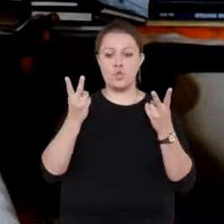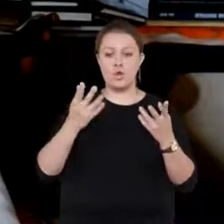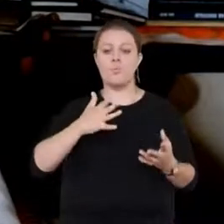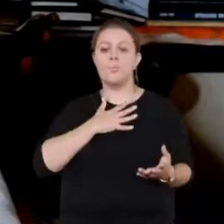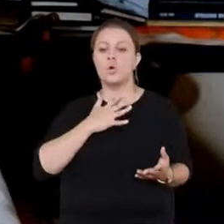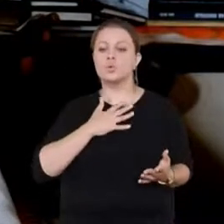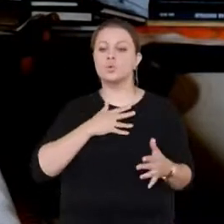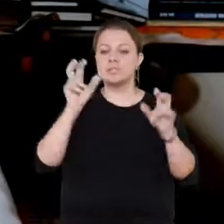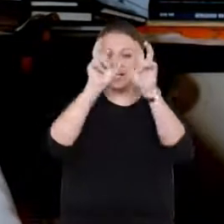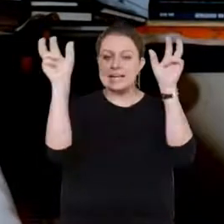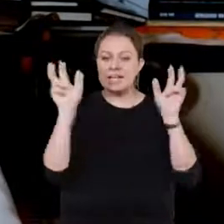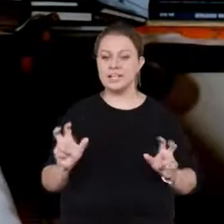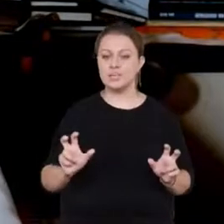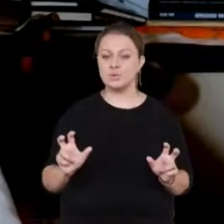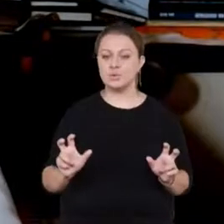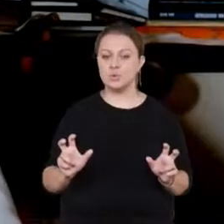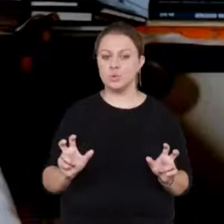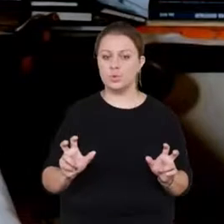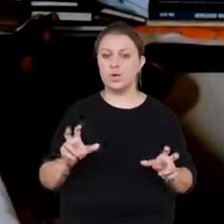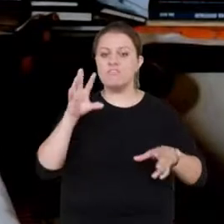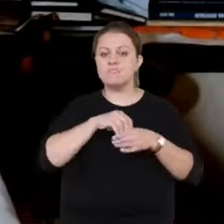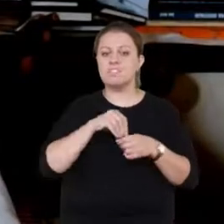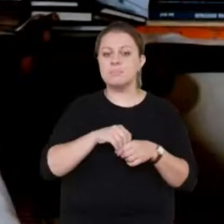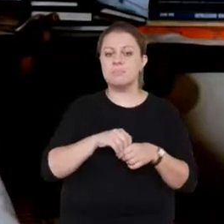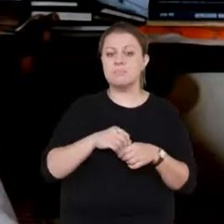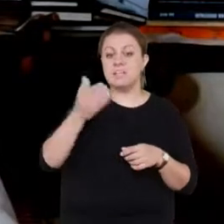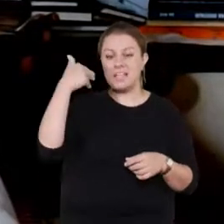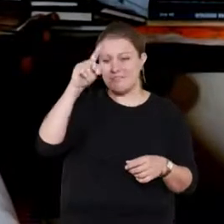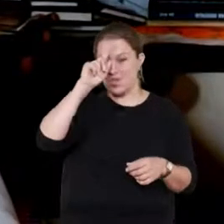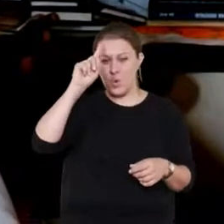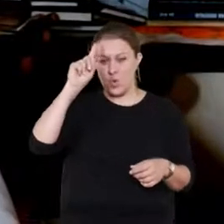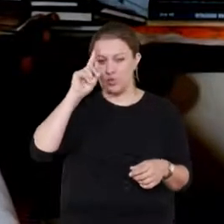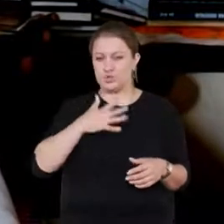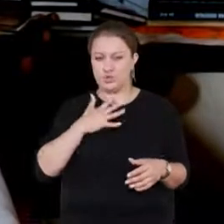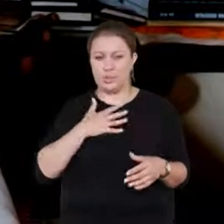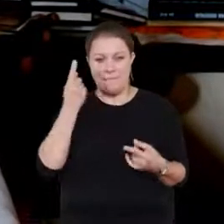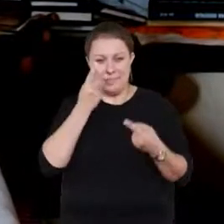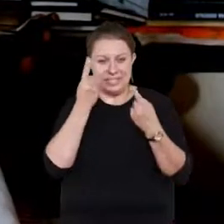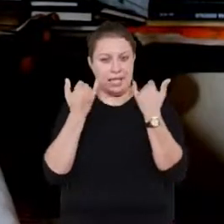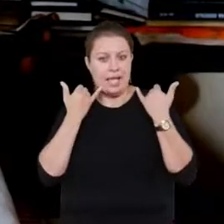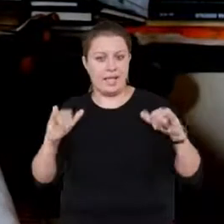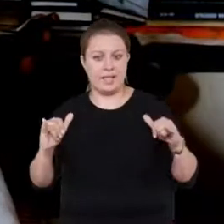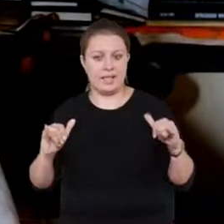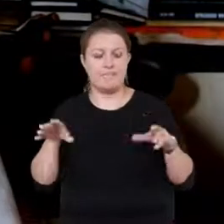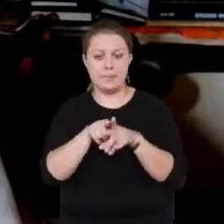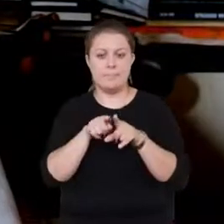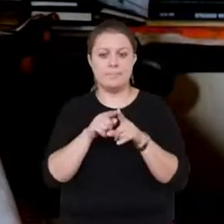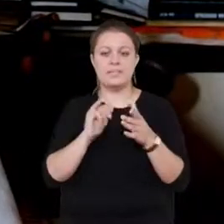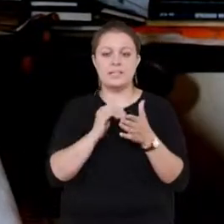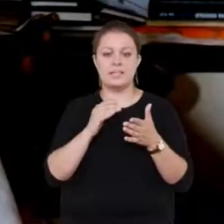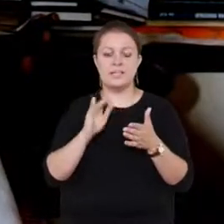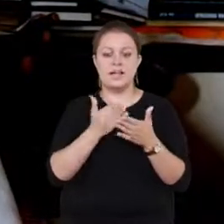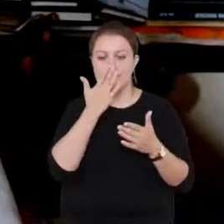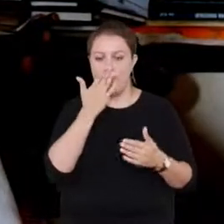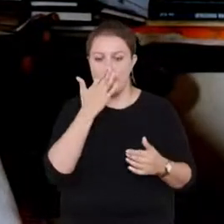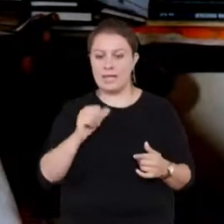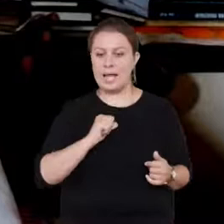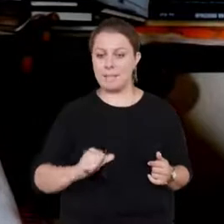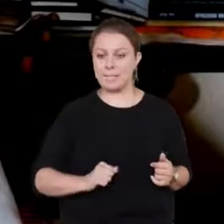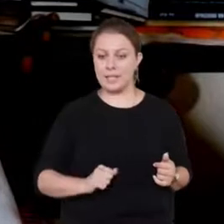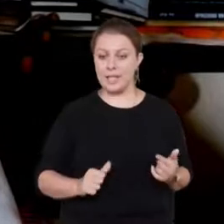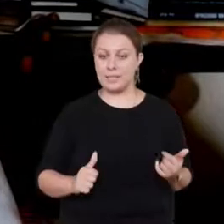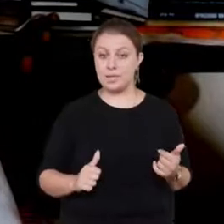kryzysu, który jest według mniemania ówczesnych definitywny, jeśli chodzi o liberalny kapitalizm, ale po drugie